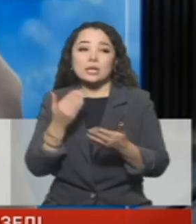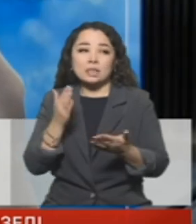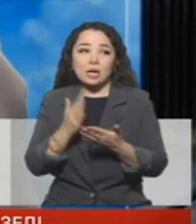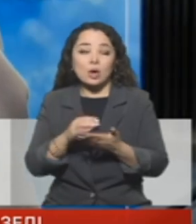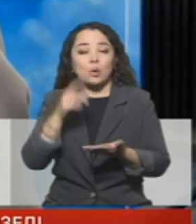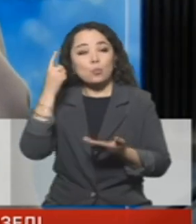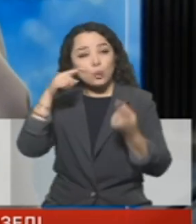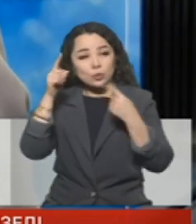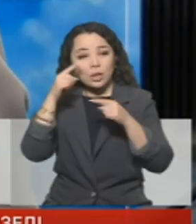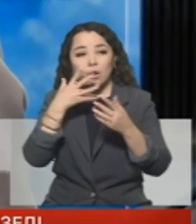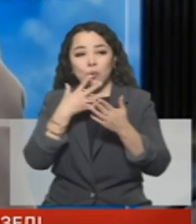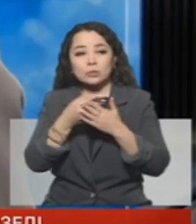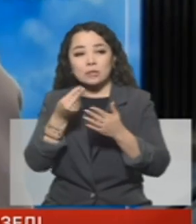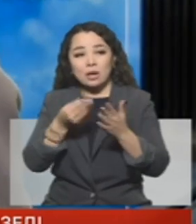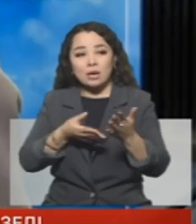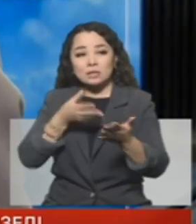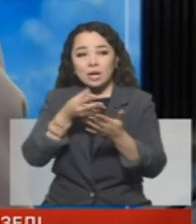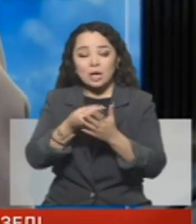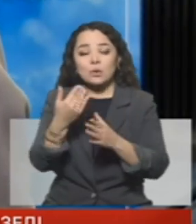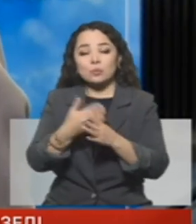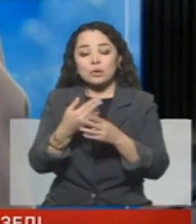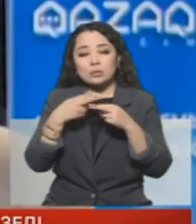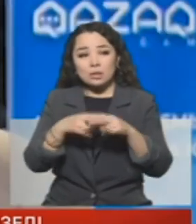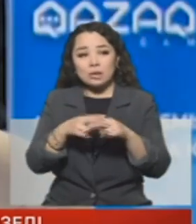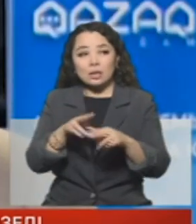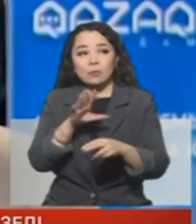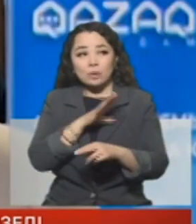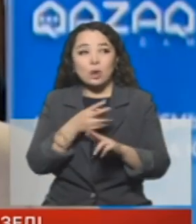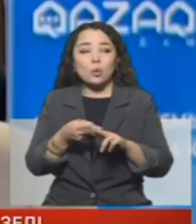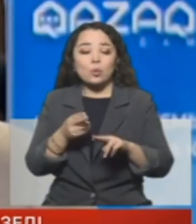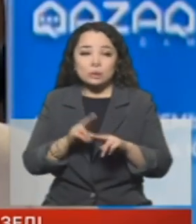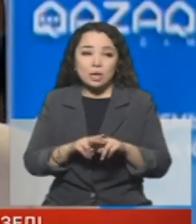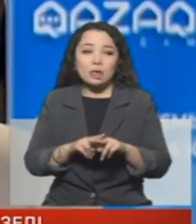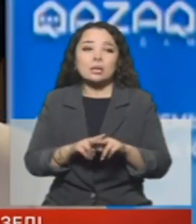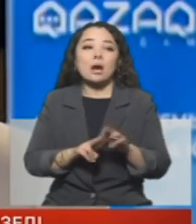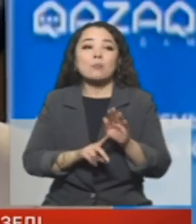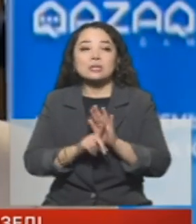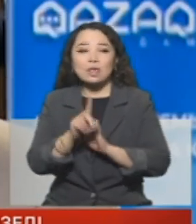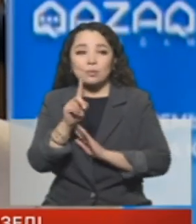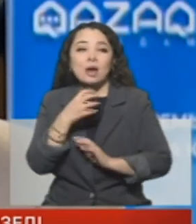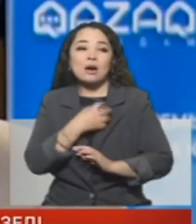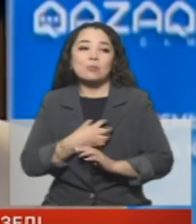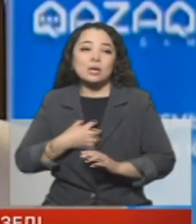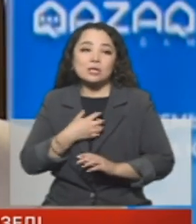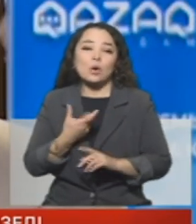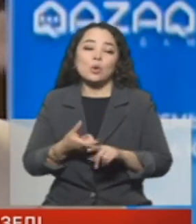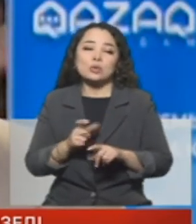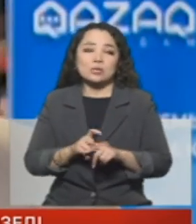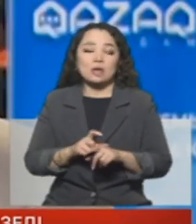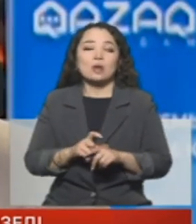бұл фильмдерді өз қаражатымызға демеушілердің күшімен аударып жүрдік. Сондықтан бұл бастаманың маңыздылығы біз үшін өте үлкен.